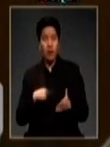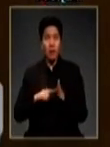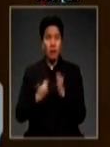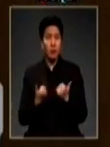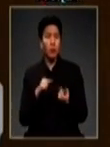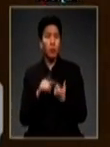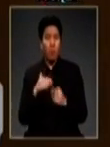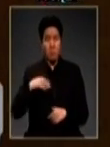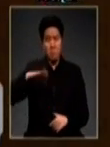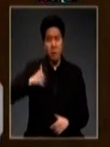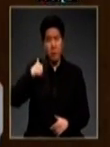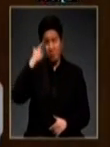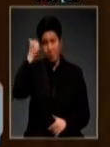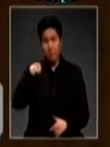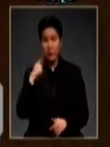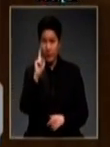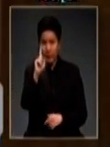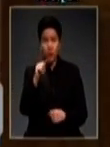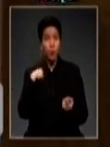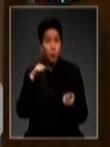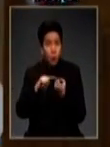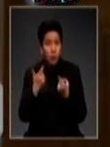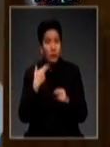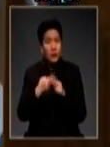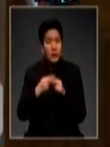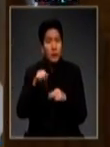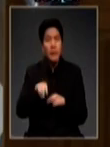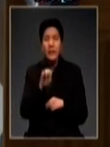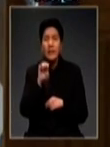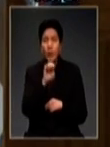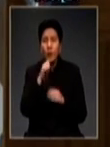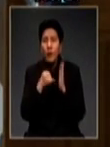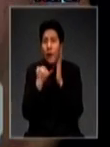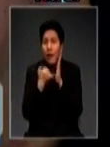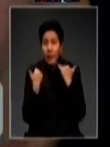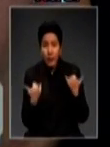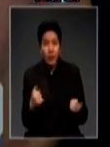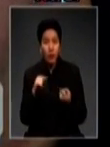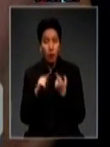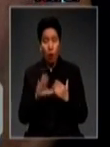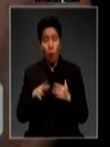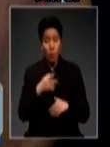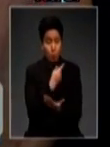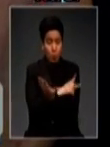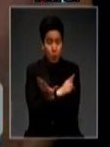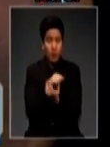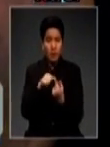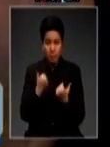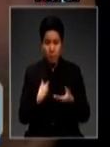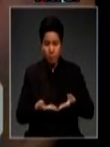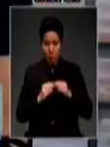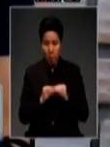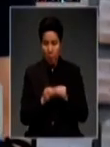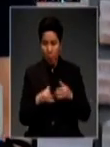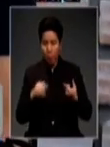ในมิติของสมาร์ทซิตี้มันมีอยู่หนึ่งด้านนะครับที่เราเรียกว่าสมาร์ทอีโคโนมีนะครับอย่างที่เราทราบว่าภูเก็ตเองเนี่ยมีการเติบโตด้วยอุตส